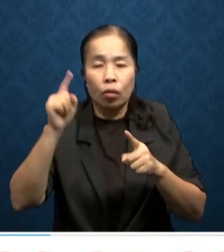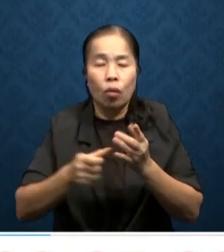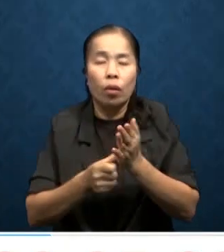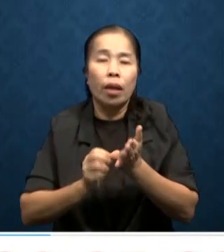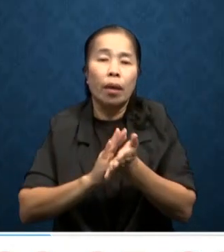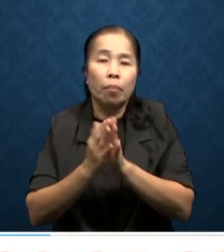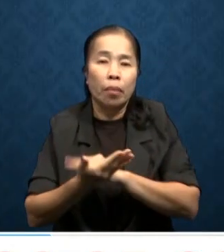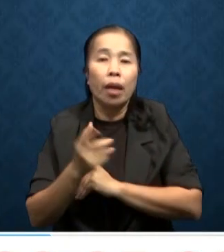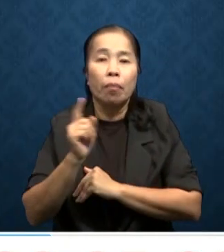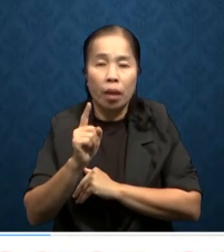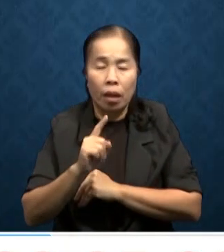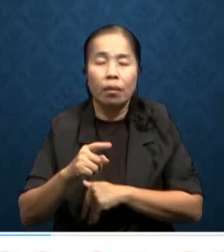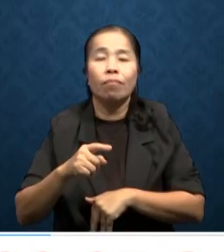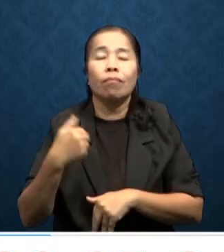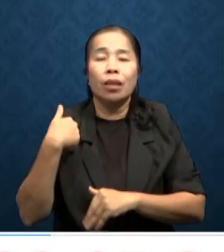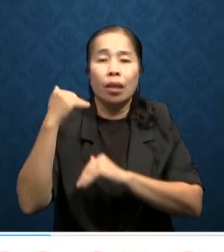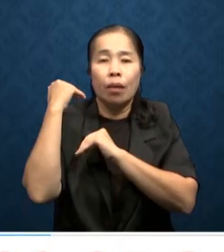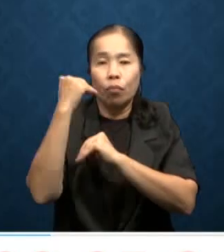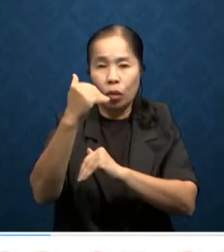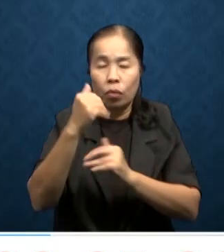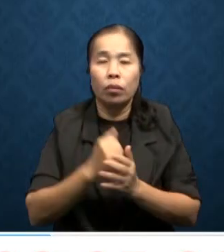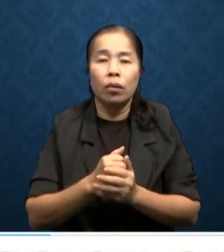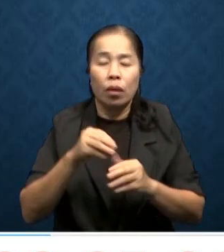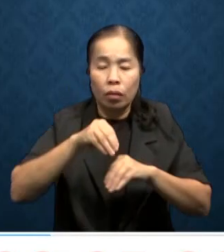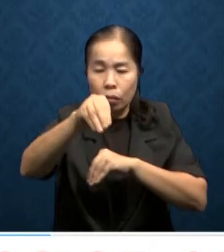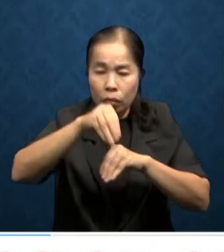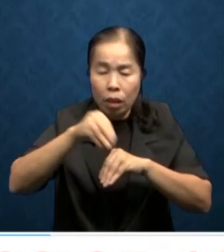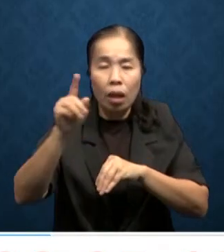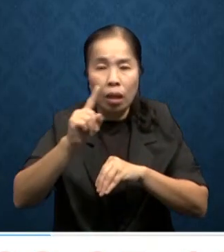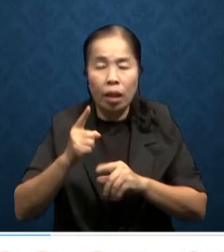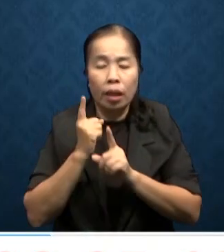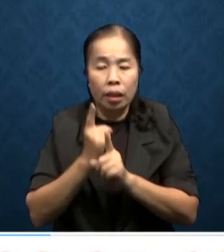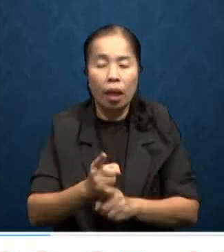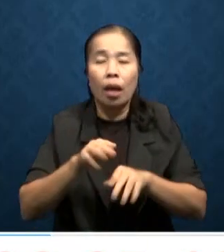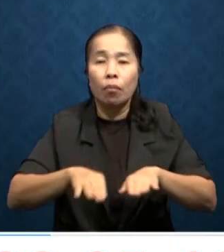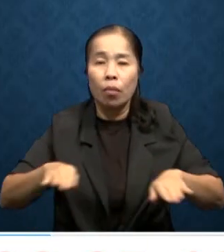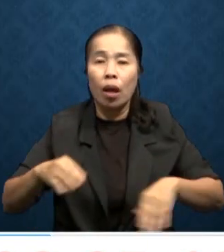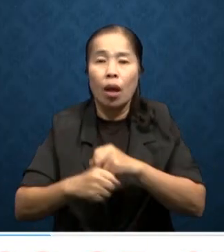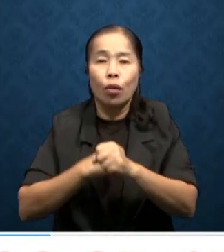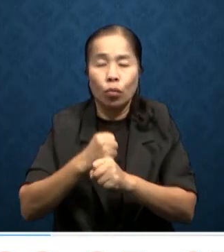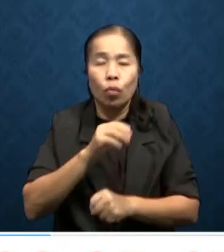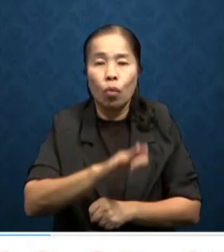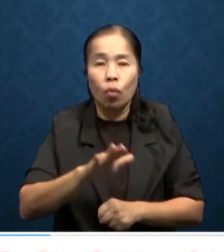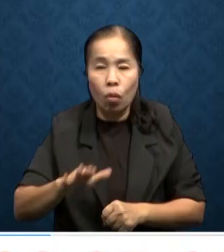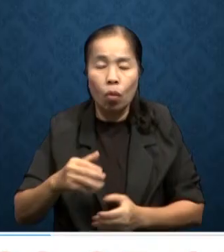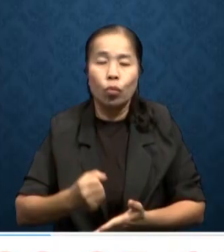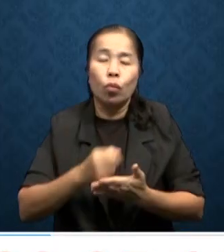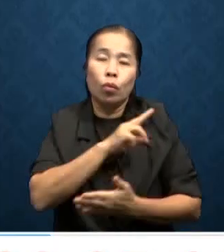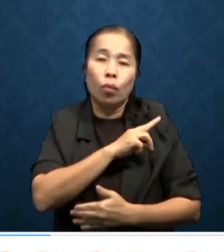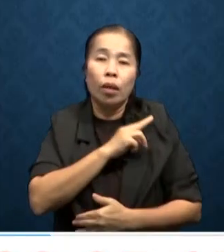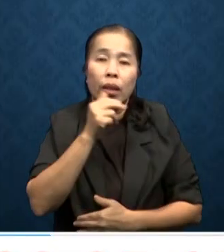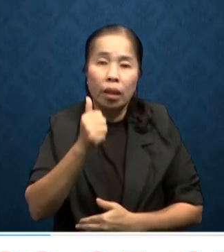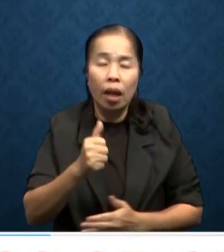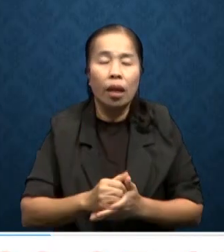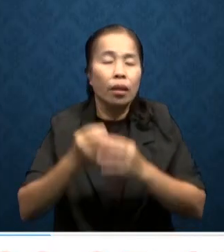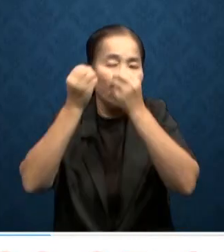ค่ะกำหนดขอบเขตให้เหมาะสมกับช่วงวัยความพร้อมในการช่วยเหลือตัวเองจินตนาการ